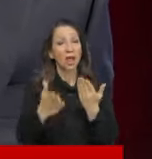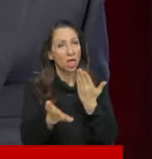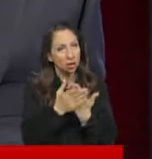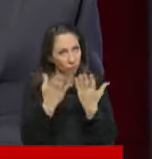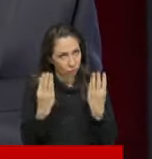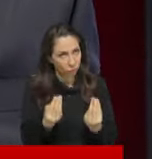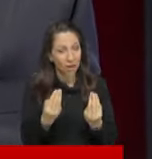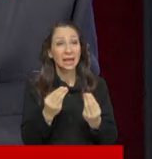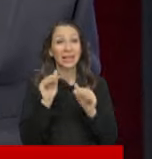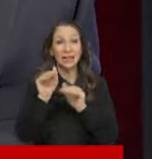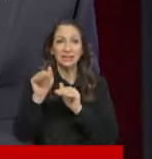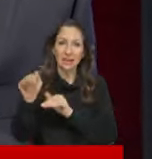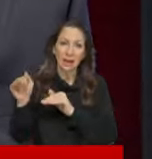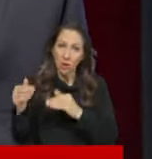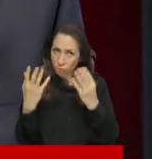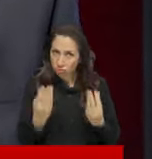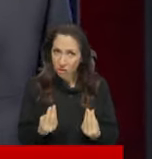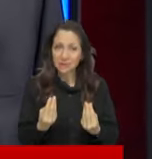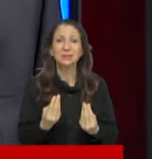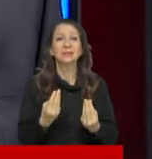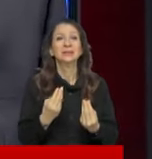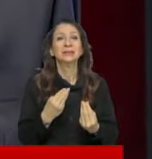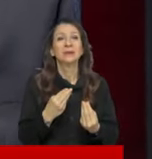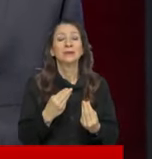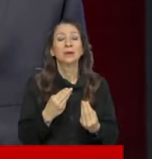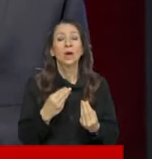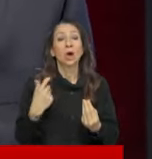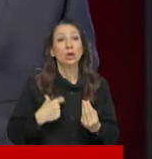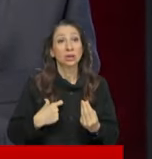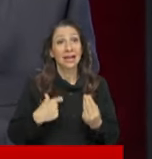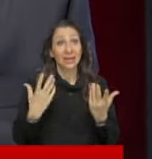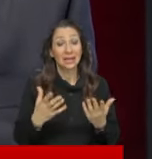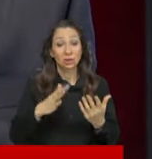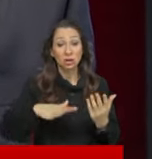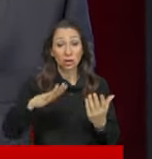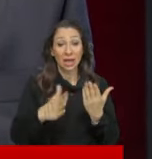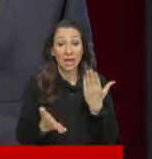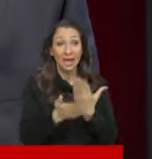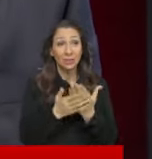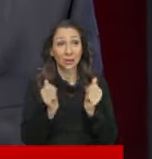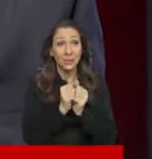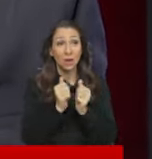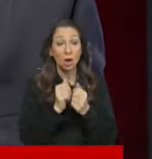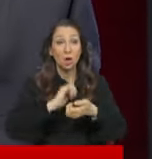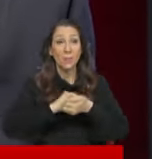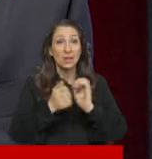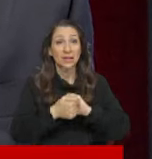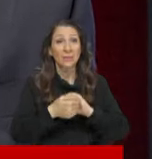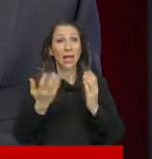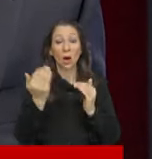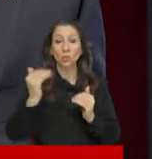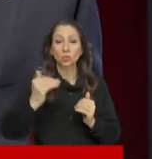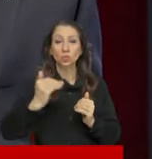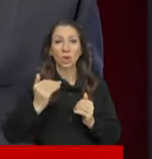yardımlarımız olacaktır desteklerimiz olacaktır Ve bu eee Özellikle de sosyal yardımlarla birlikte kooperatiflerle daha